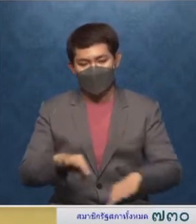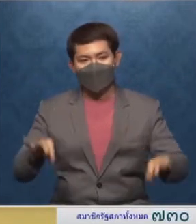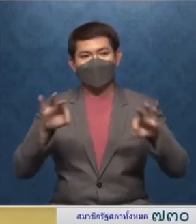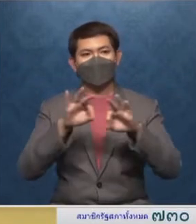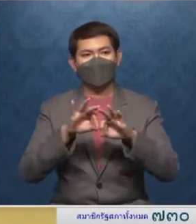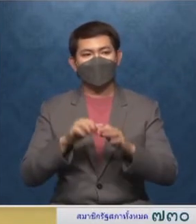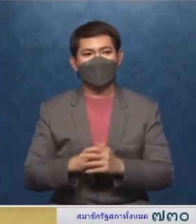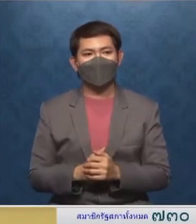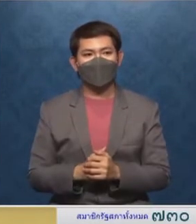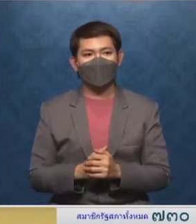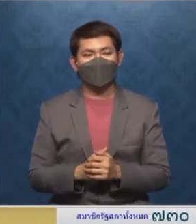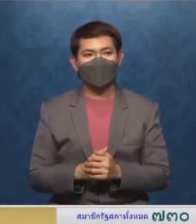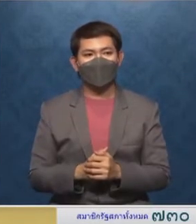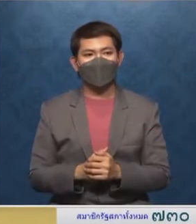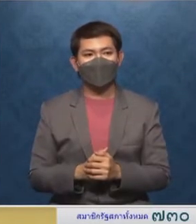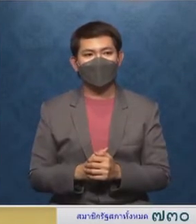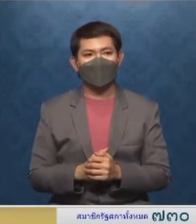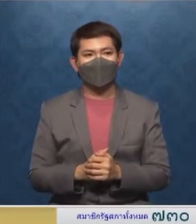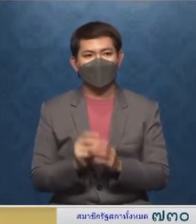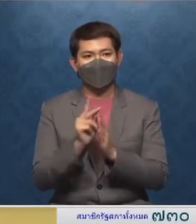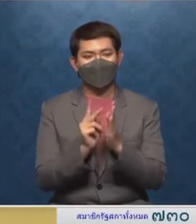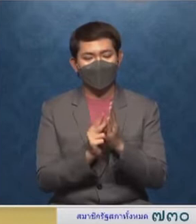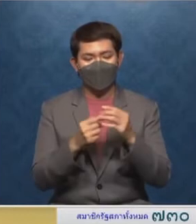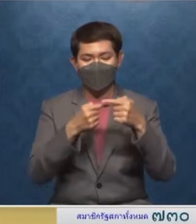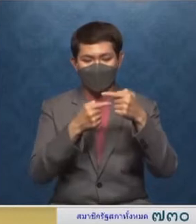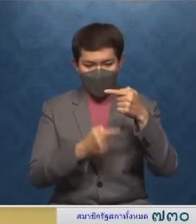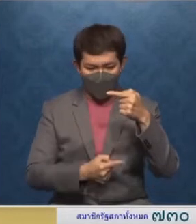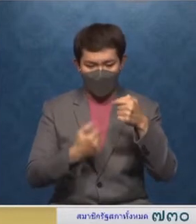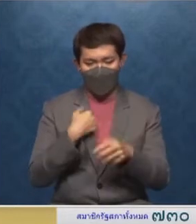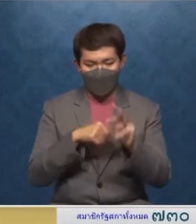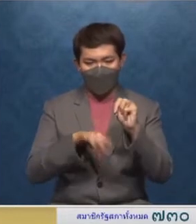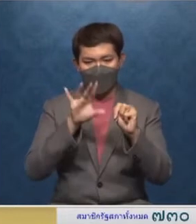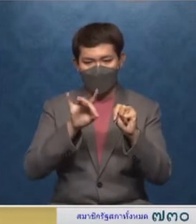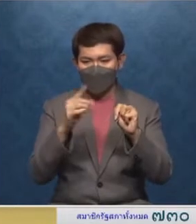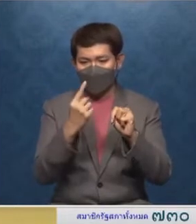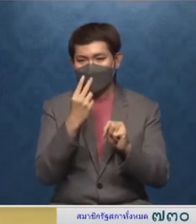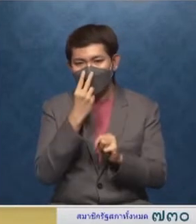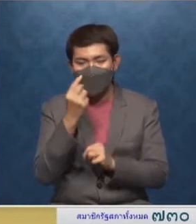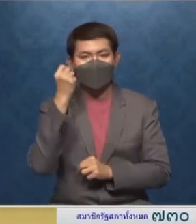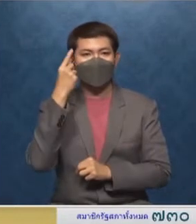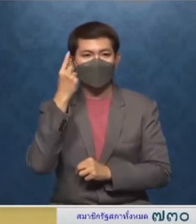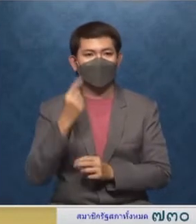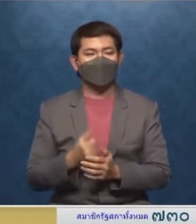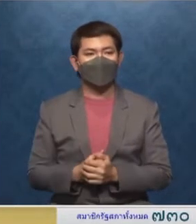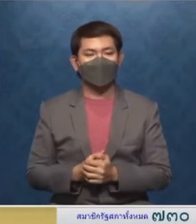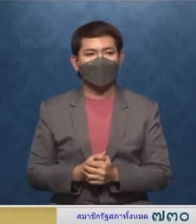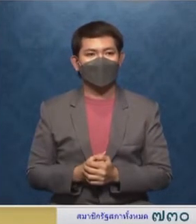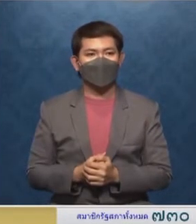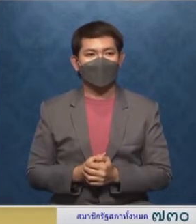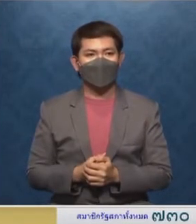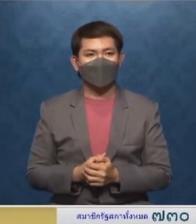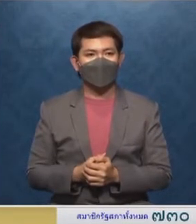างยิ่งยวดนะครับทั้งฉบับนี้ดูมาตรา8มาตราเดียวก็สามารถที่จะเข้าใจได้นะครับต่อไปผม